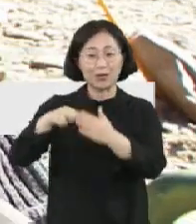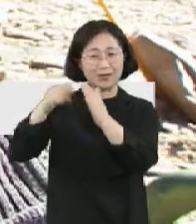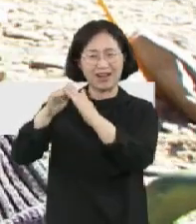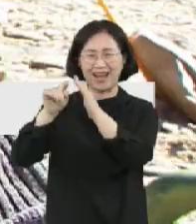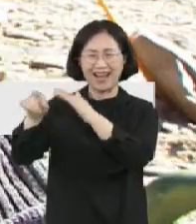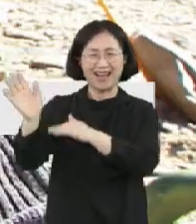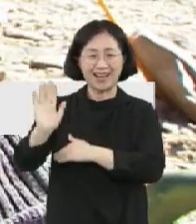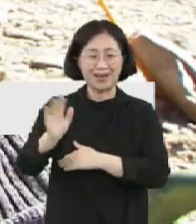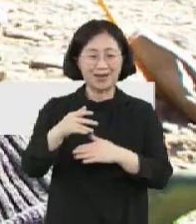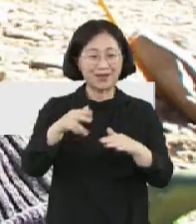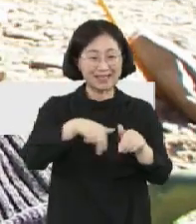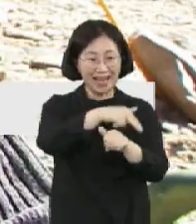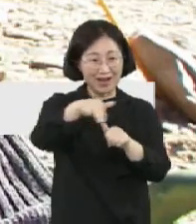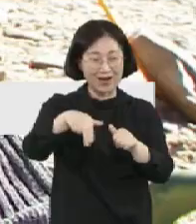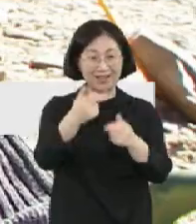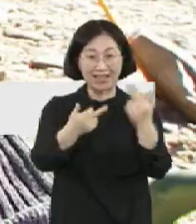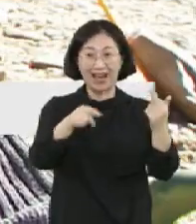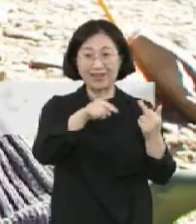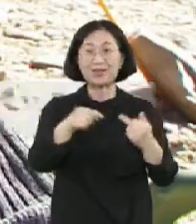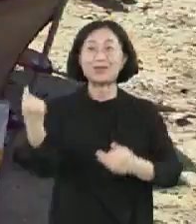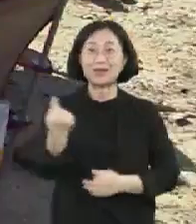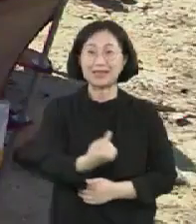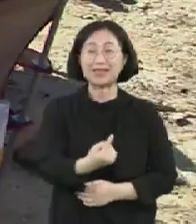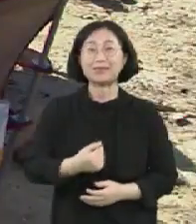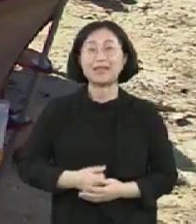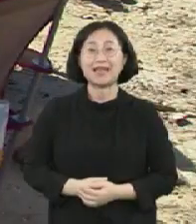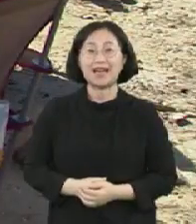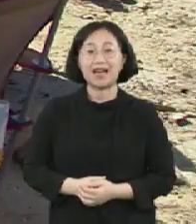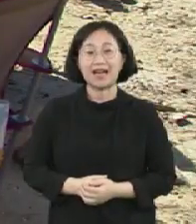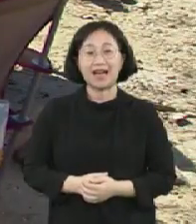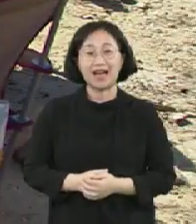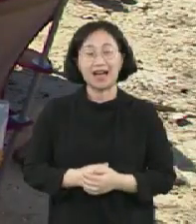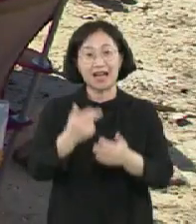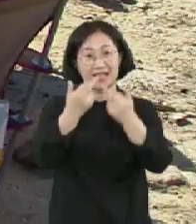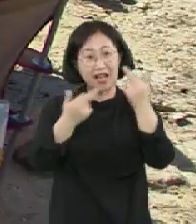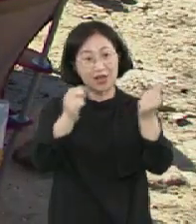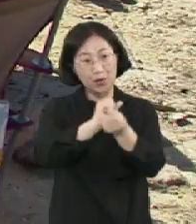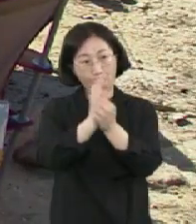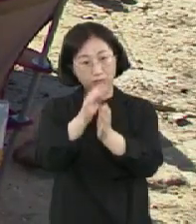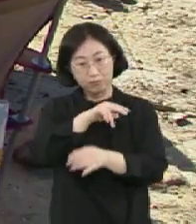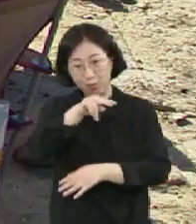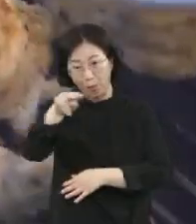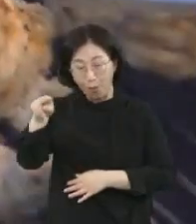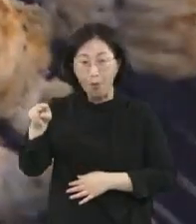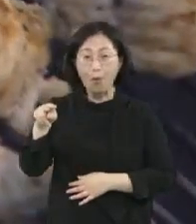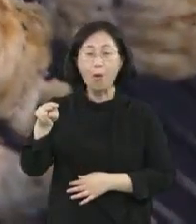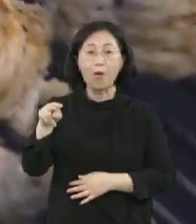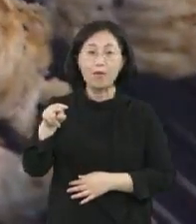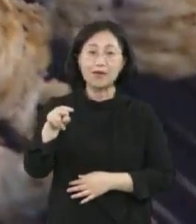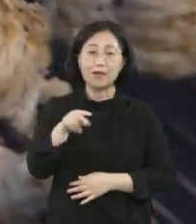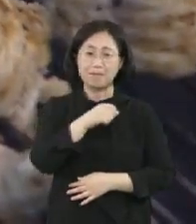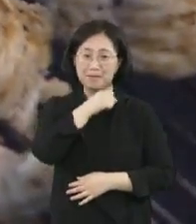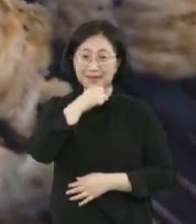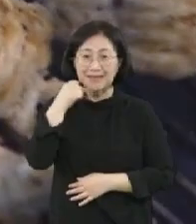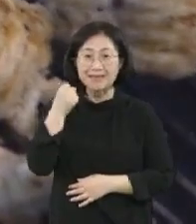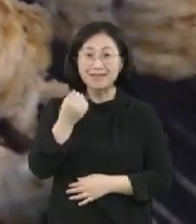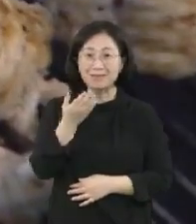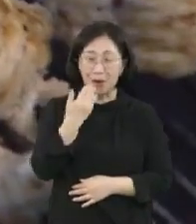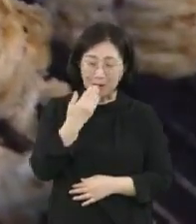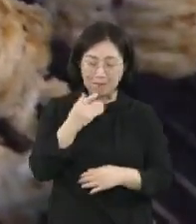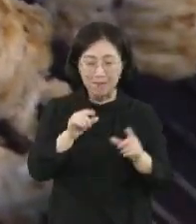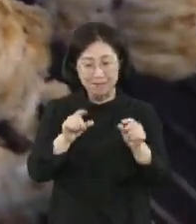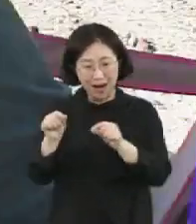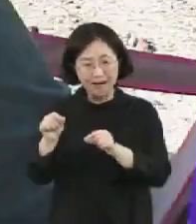이제 자연으로 함께 오게 돼서 되게 기쁩니다. 자연을 벗삼아 먹는 음식은 그야말로 꿀맛. 모처럼